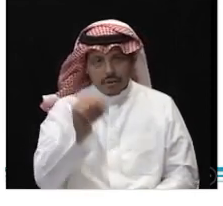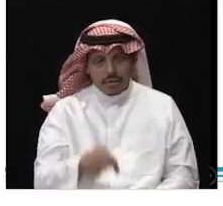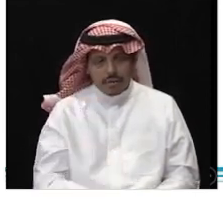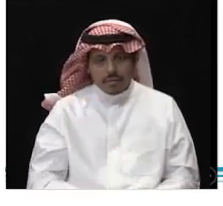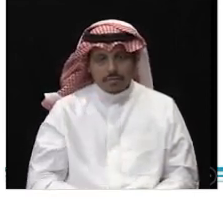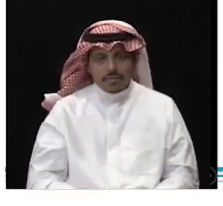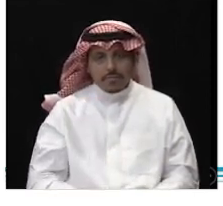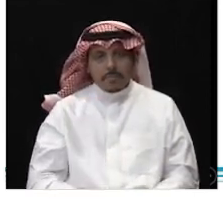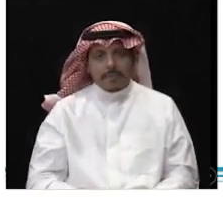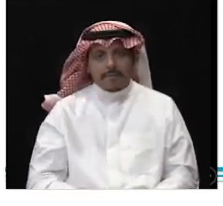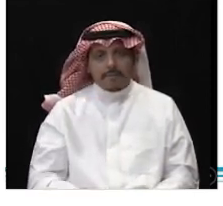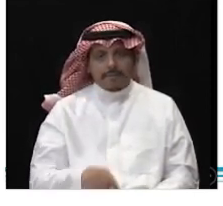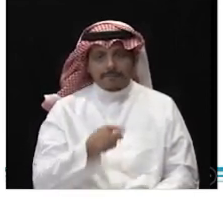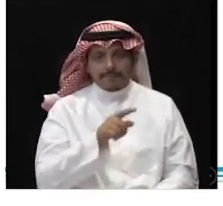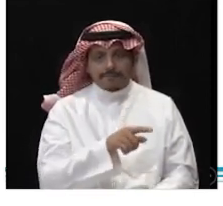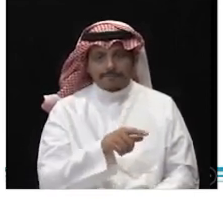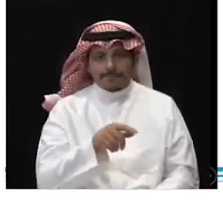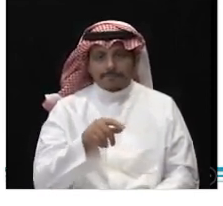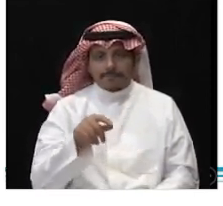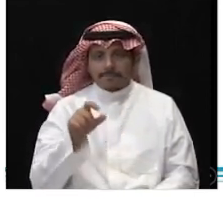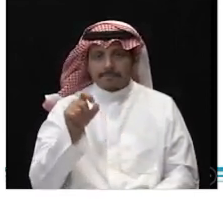صغير، رائع جدا، وهنا